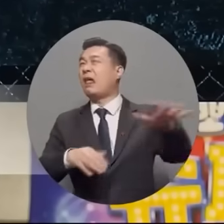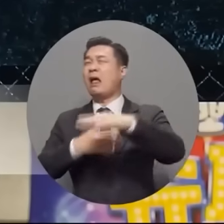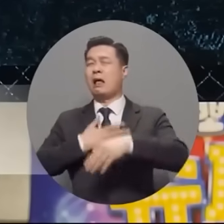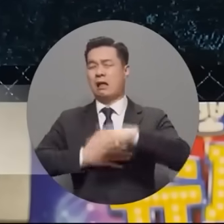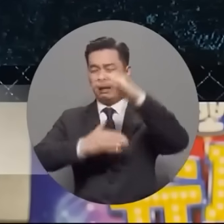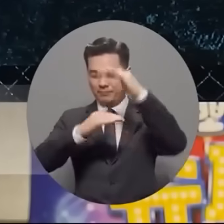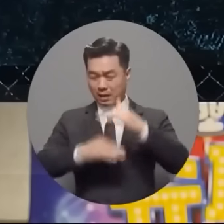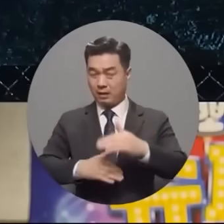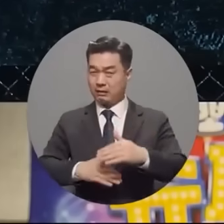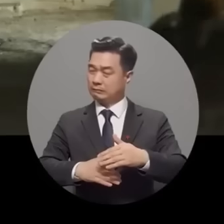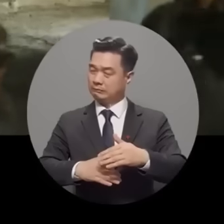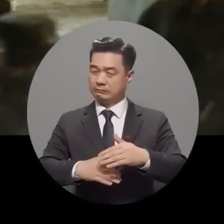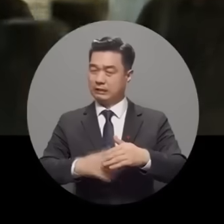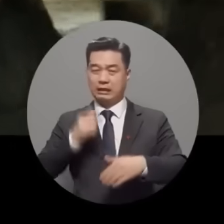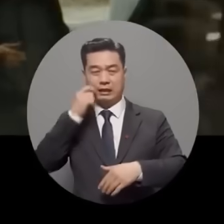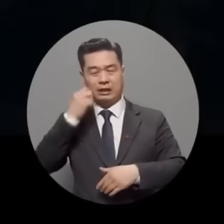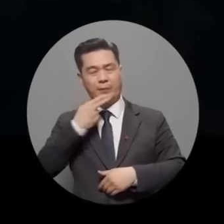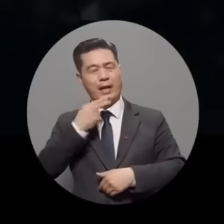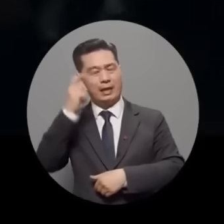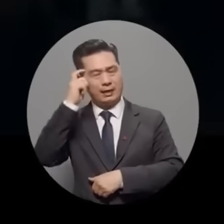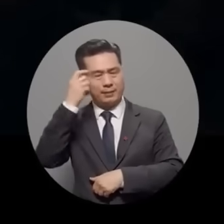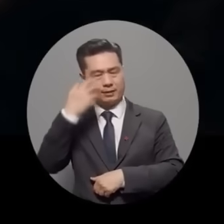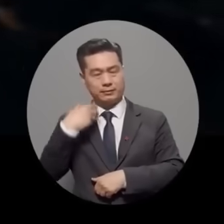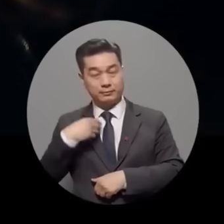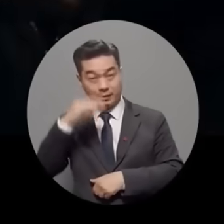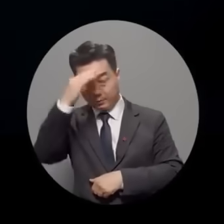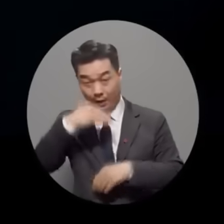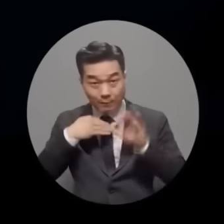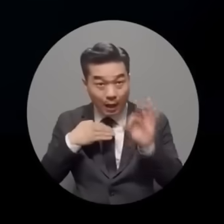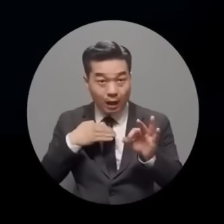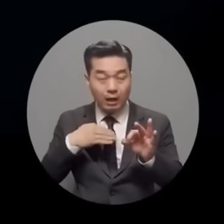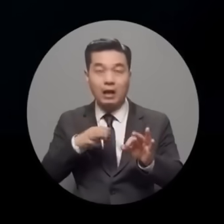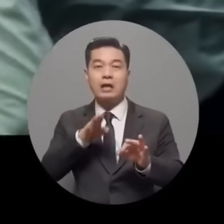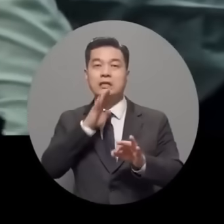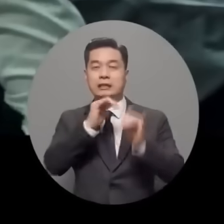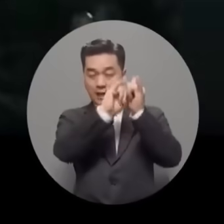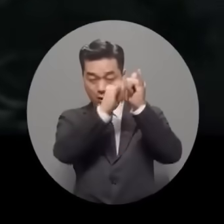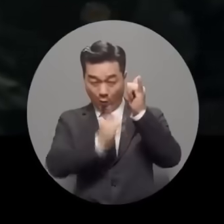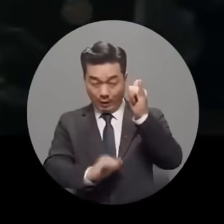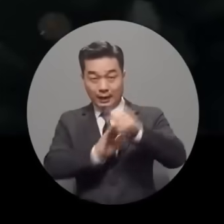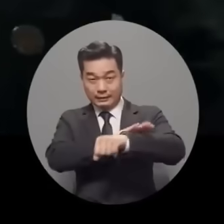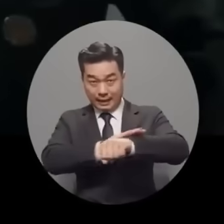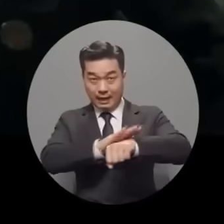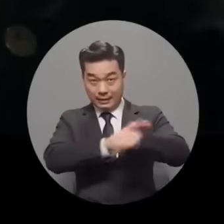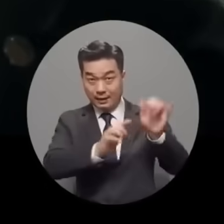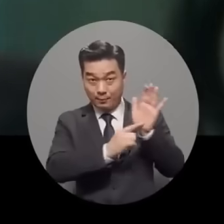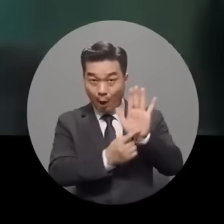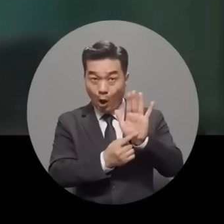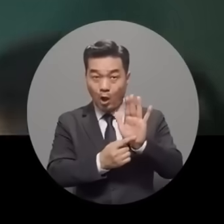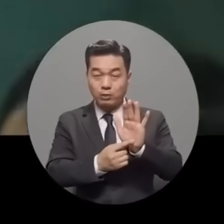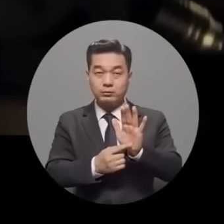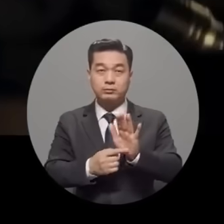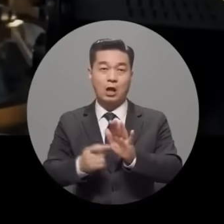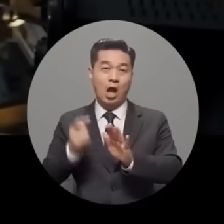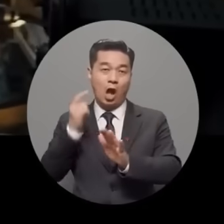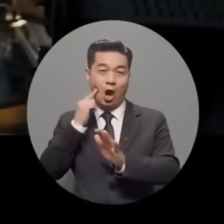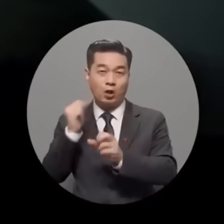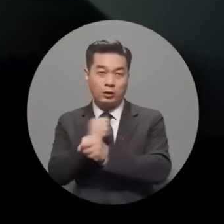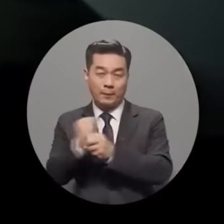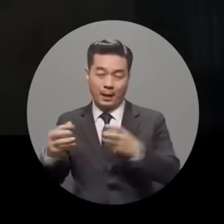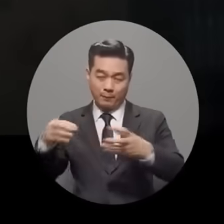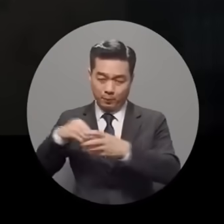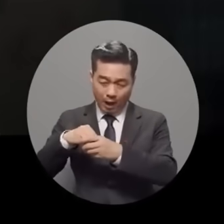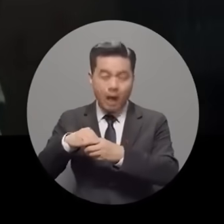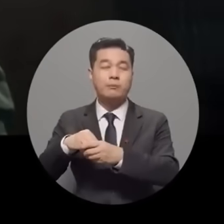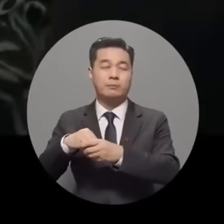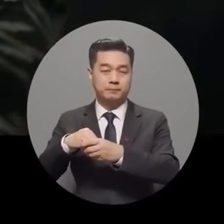흥행의 걸림돌로 예상됐습니다. 하지만 실제 역사를 충실히 구현하면서도 허구의 이야기와 캐릭터를 더해